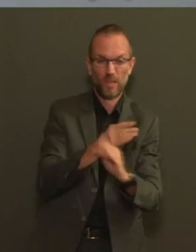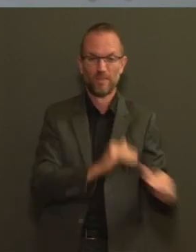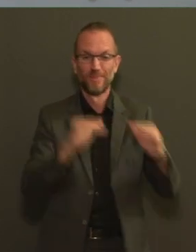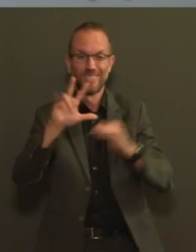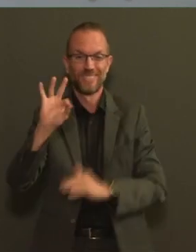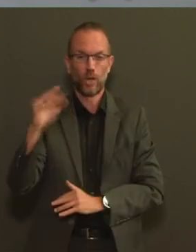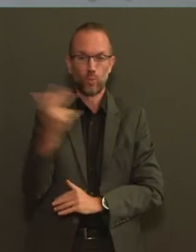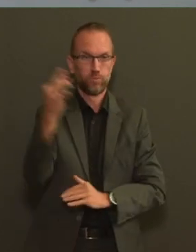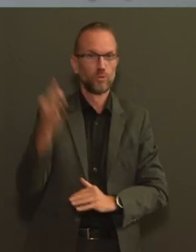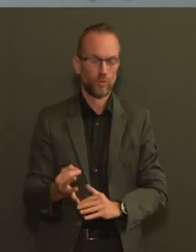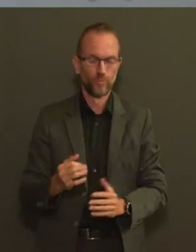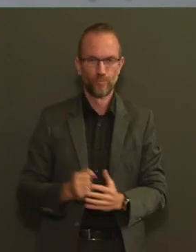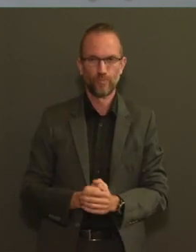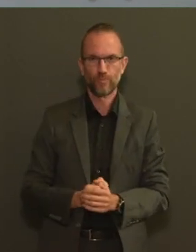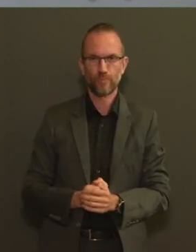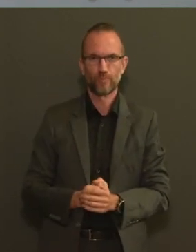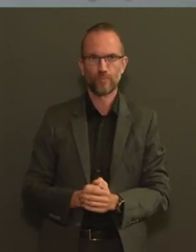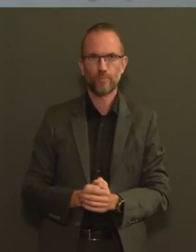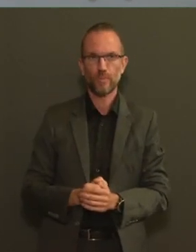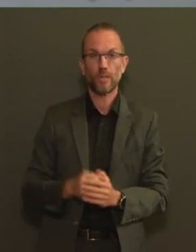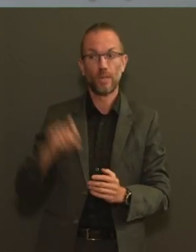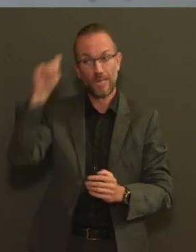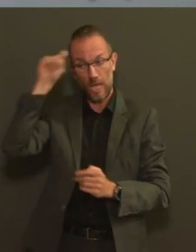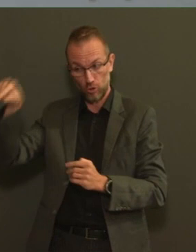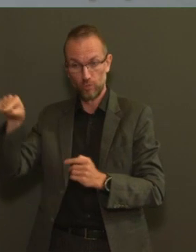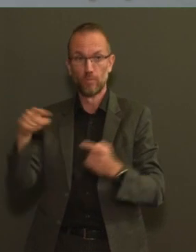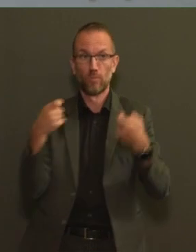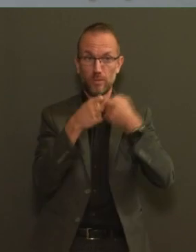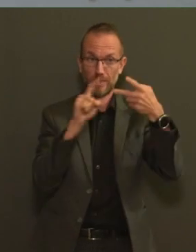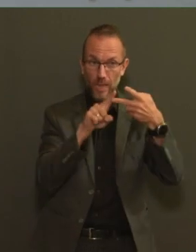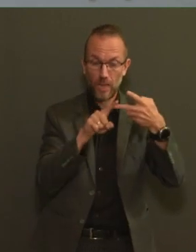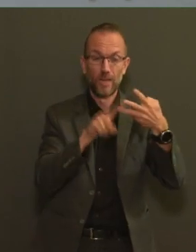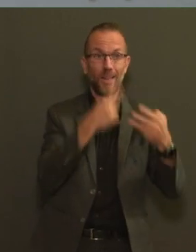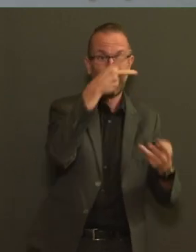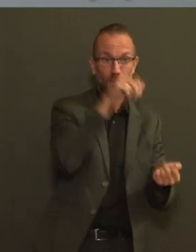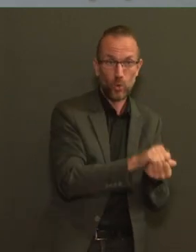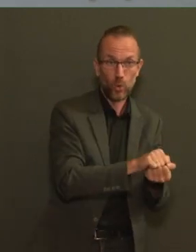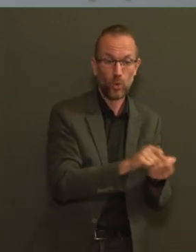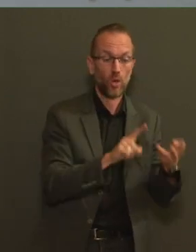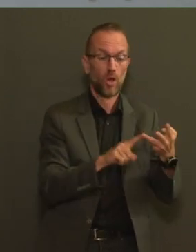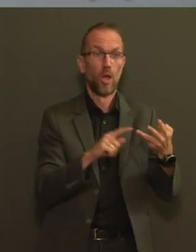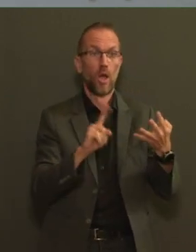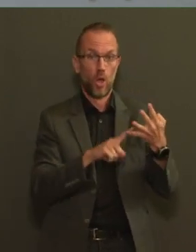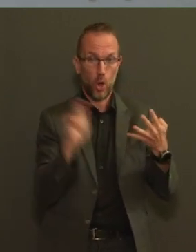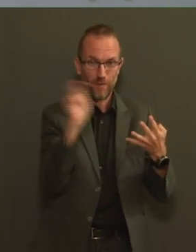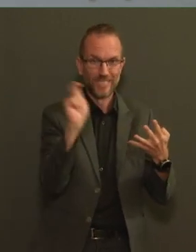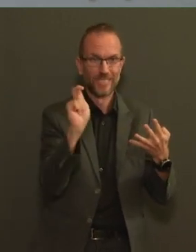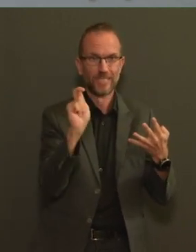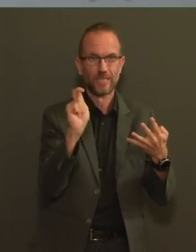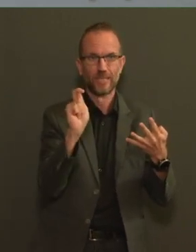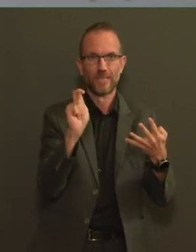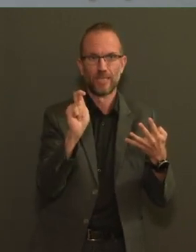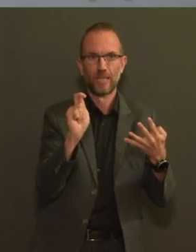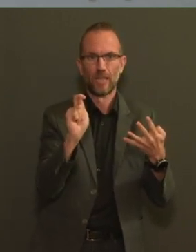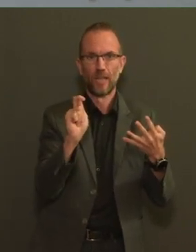Liège et Bruxelles sont donc suivis du Hainaut et de Anvers, avec respectivement 932 et